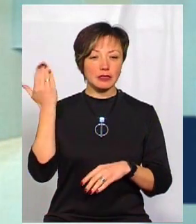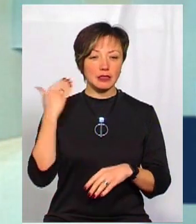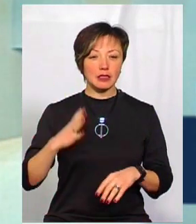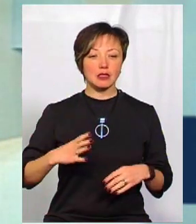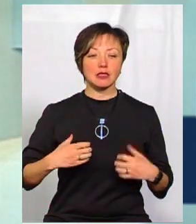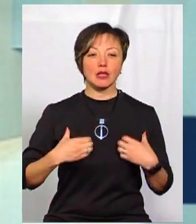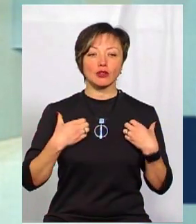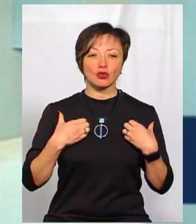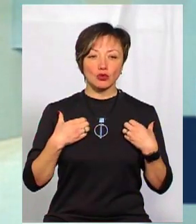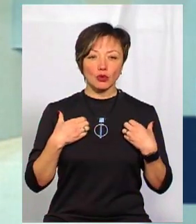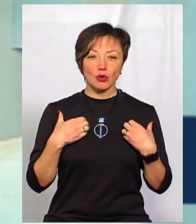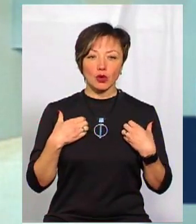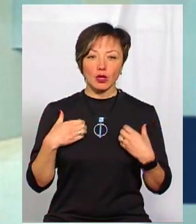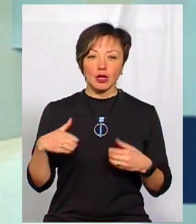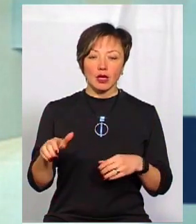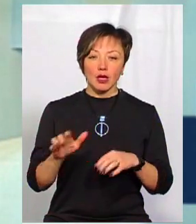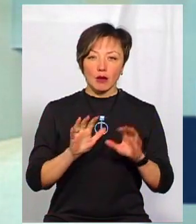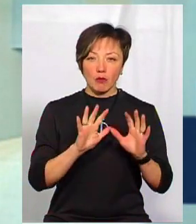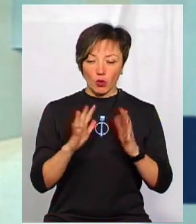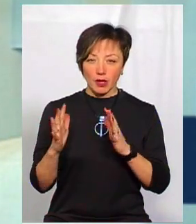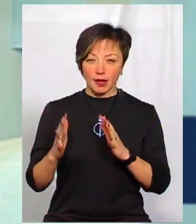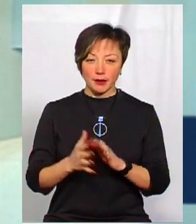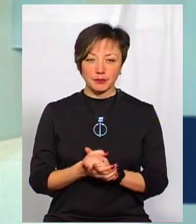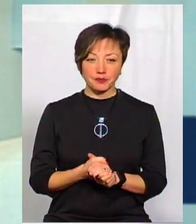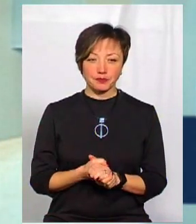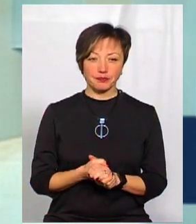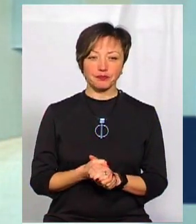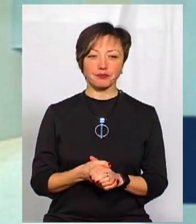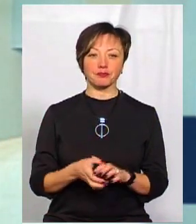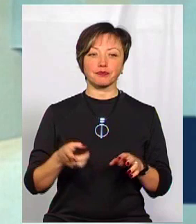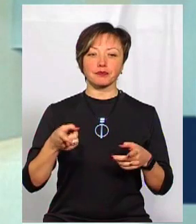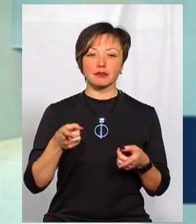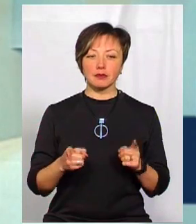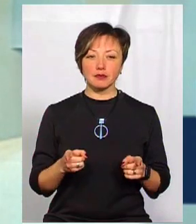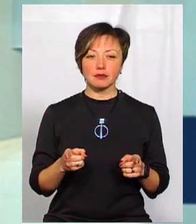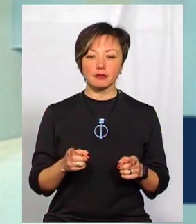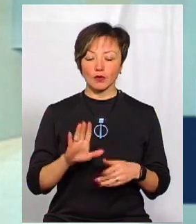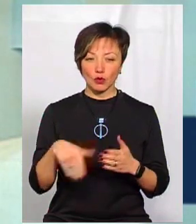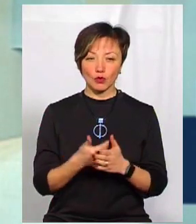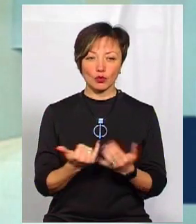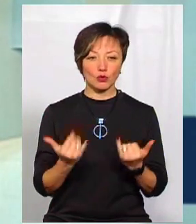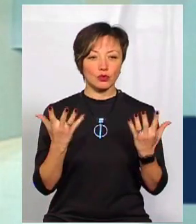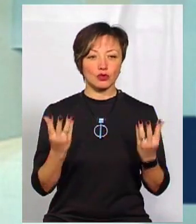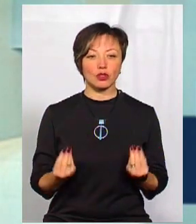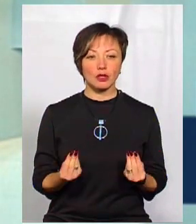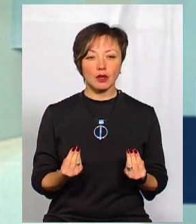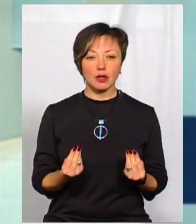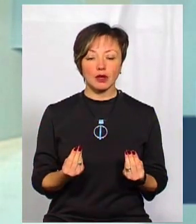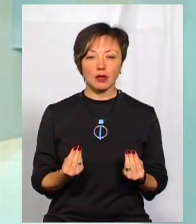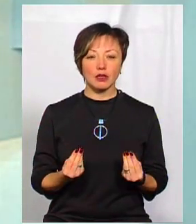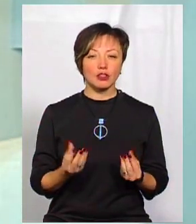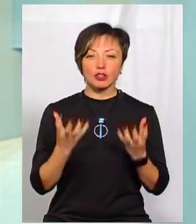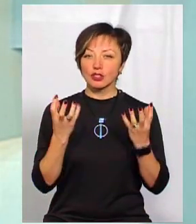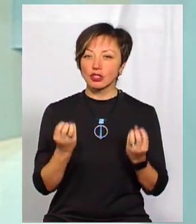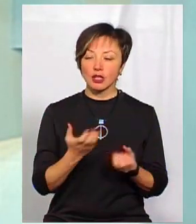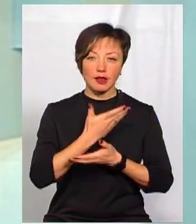страшної різанини, тієї страшної події. Насправді, до цих пір, до сьогоднішнього дня, ще не